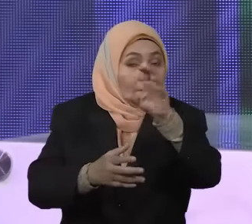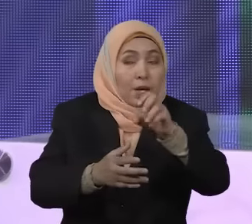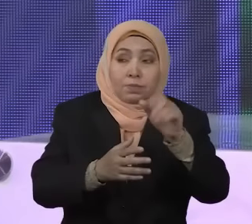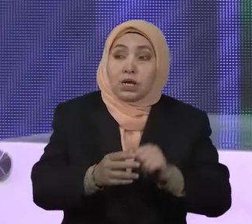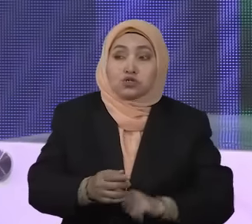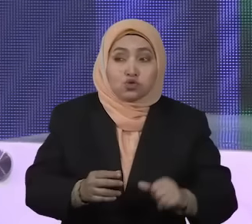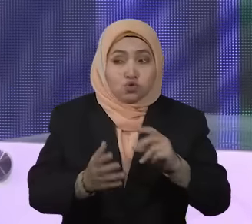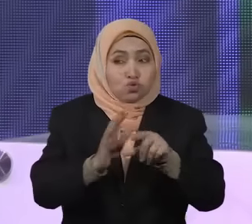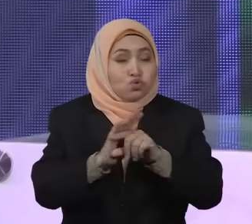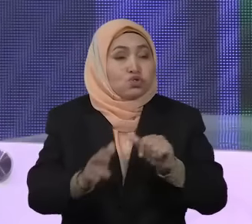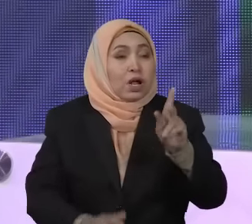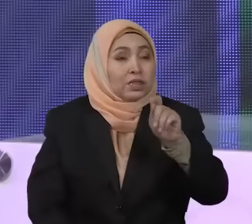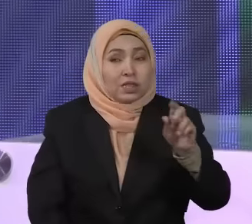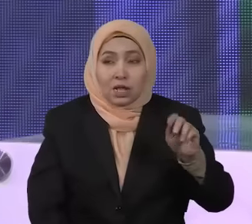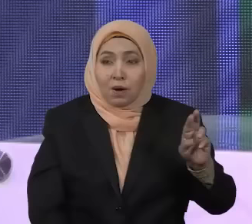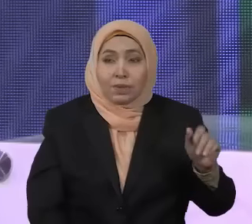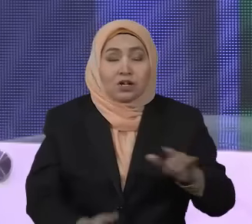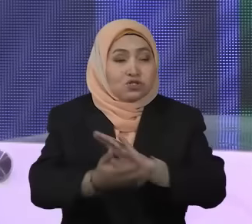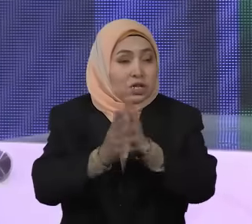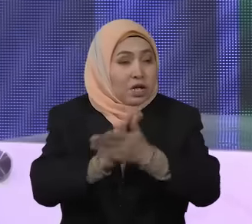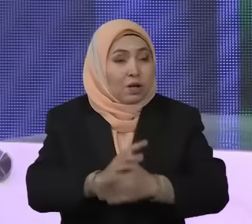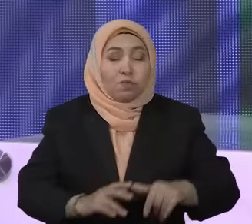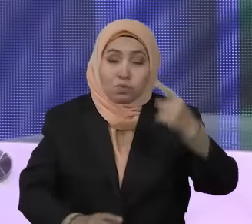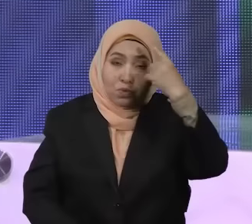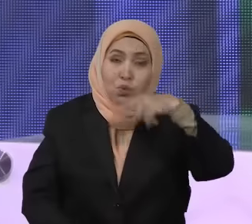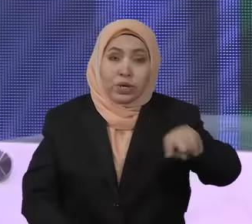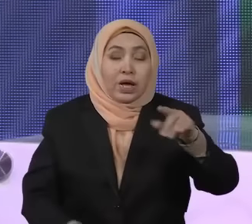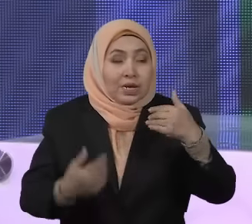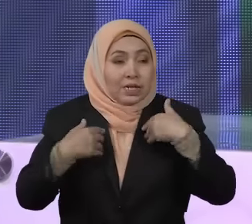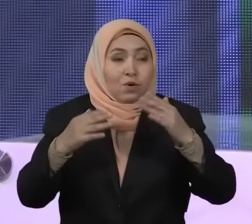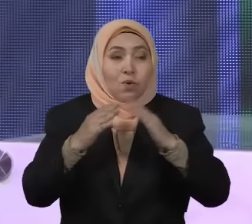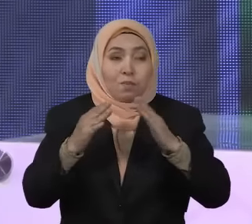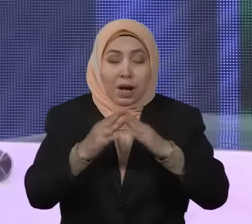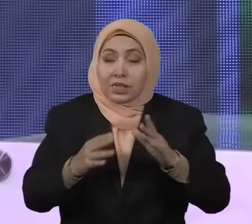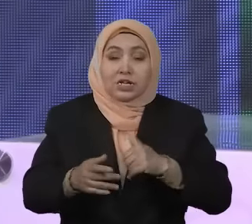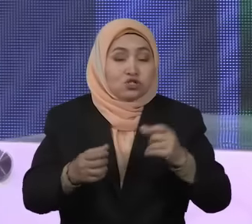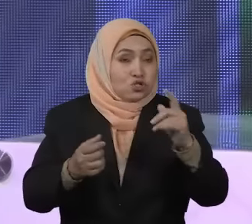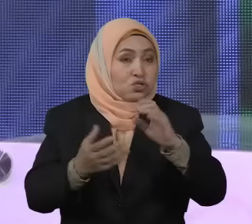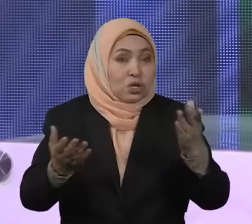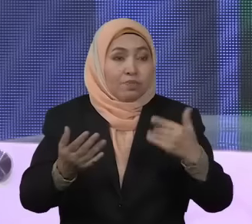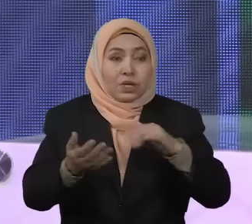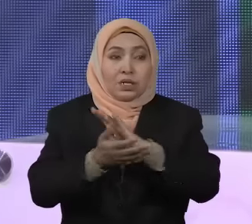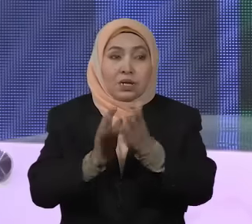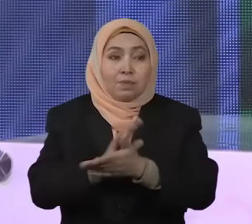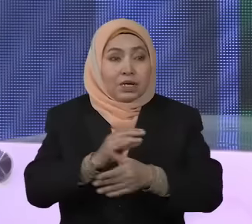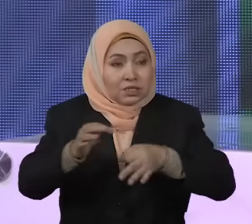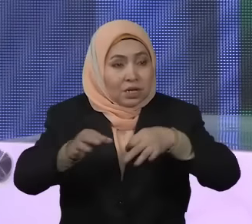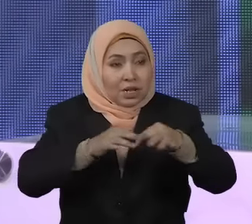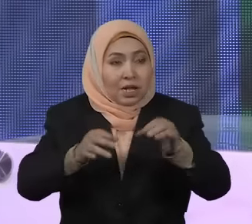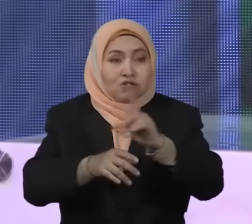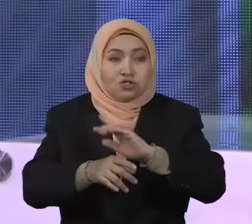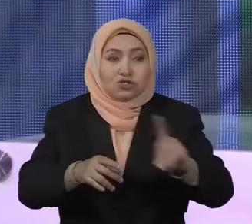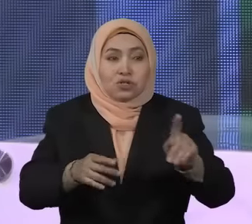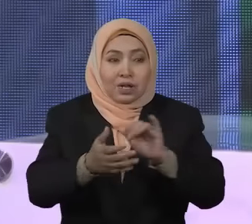surah At-Taubah, maka peranan untuk tuan-tuan yang berada di rumah, yang berada di studio, untuk kita sama-sama memahami dan menjelaskannya